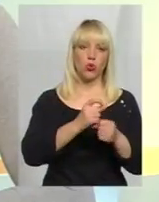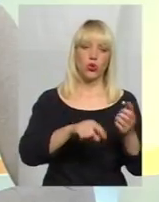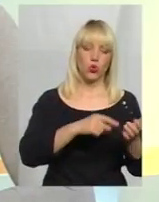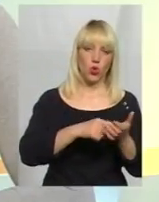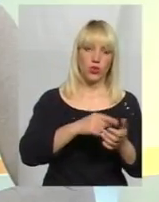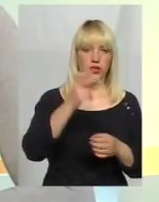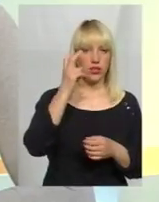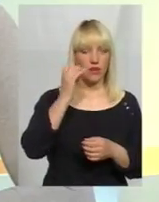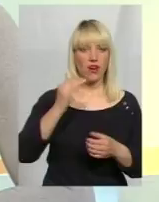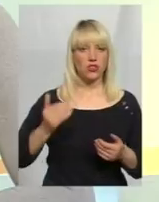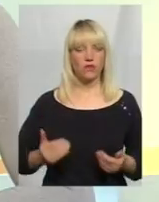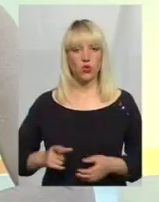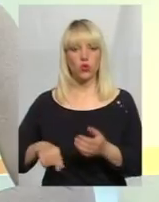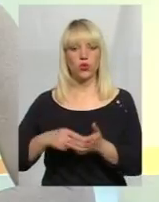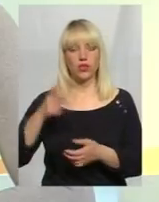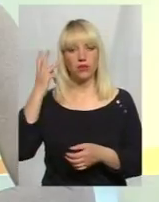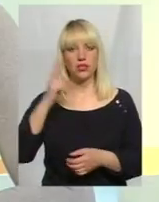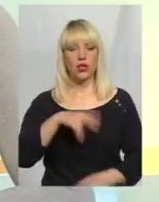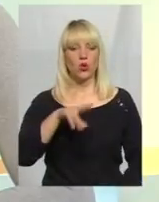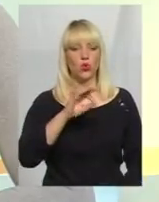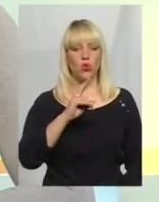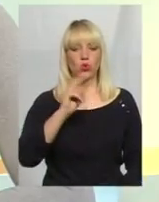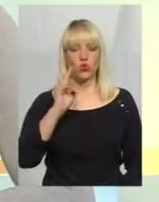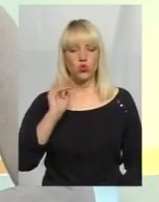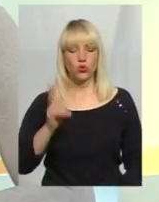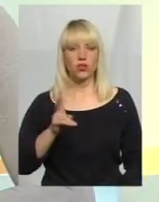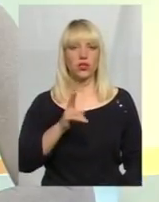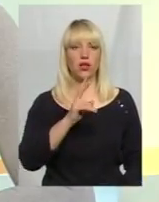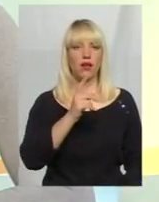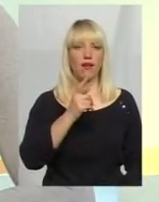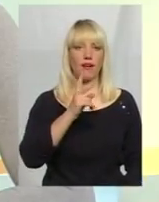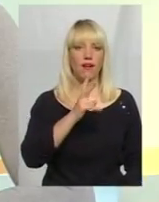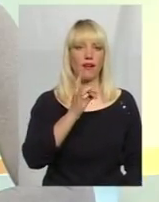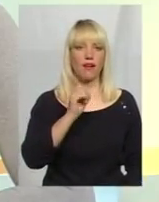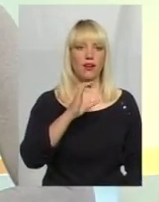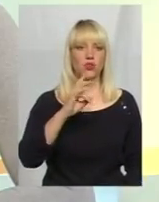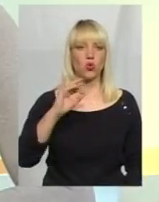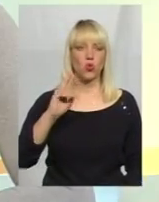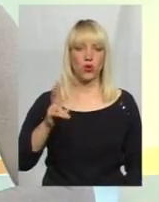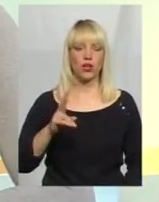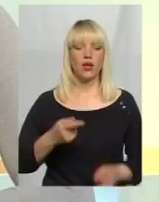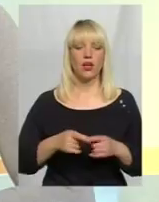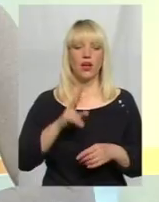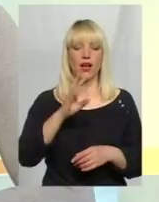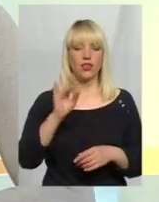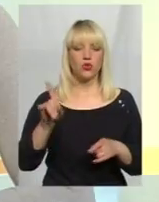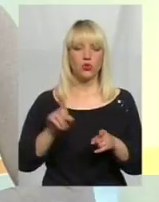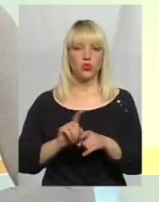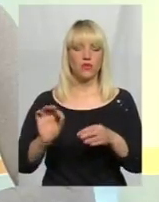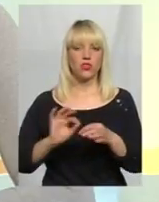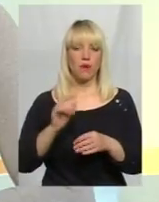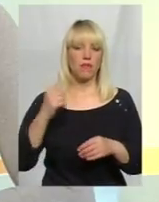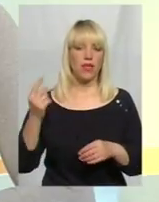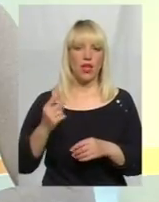Данчук. Лена Краснюк. Елена Краснюк нам тоже прошивала самые первые коллекции на